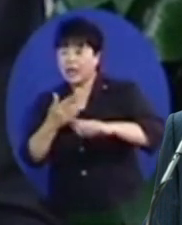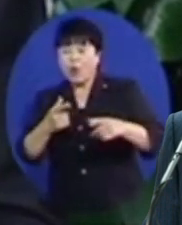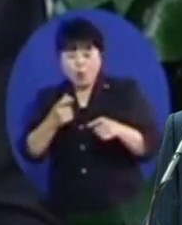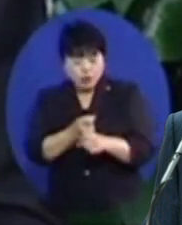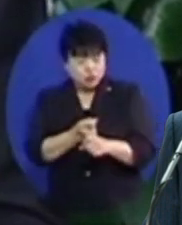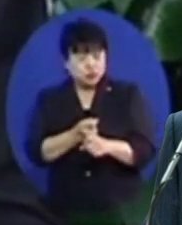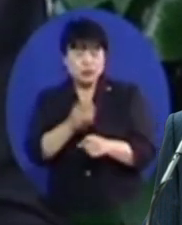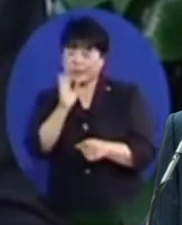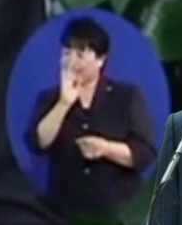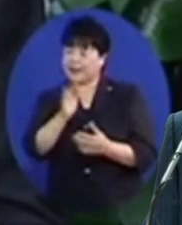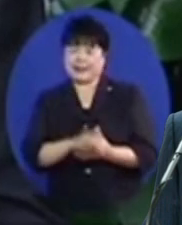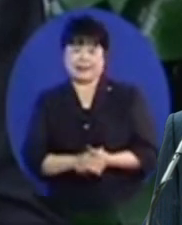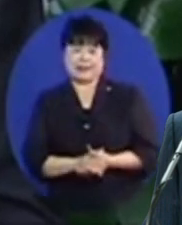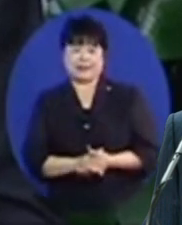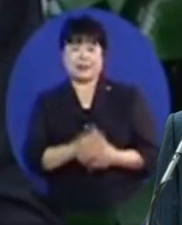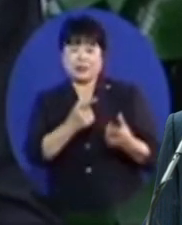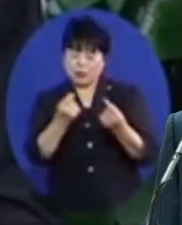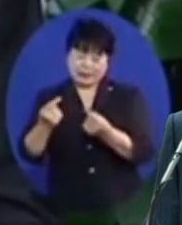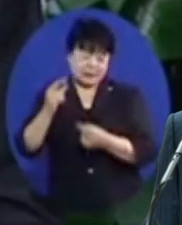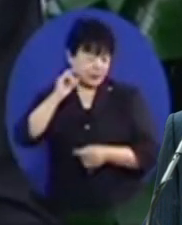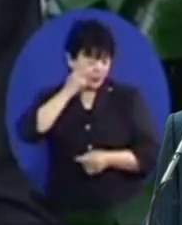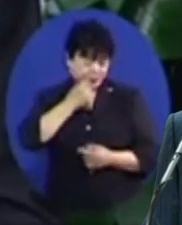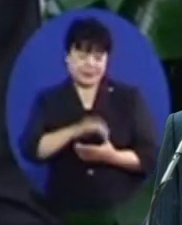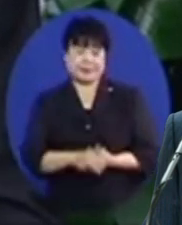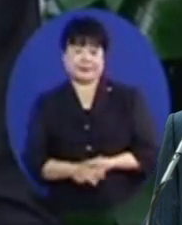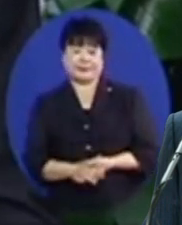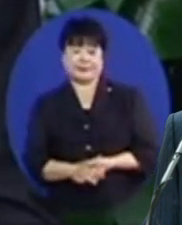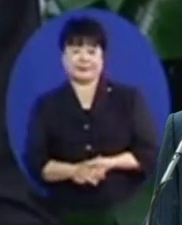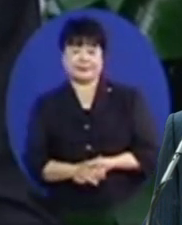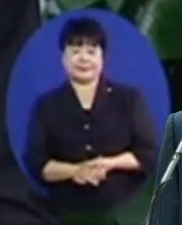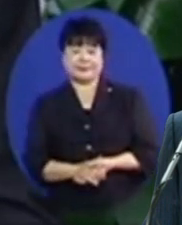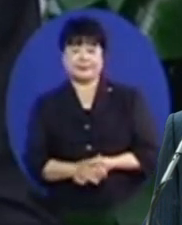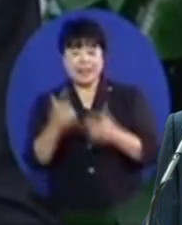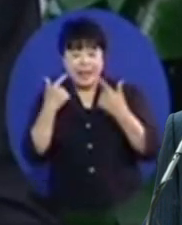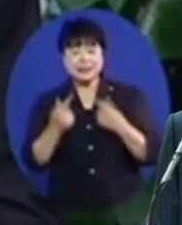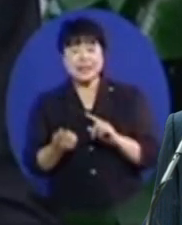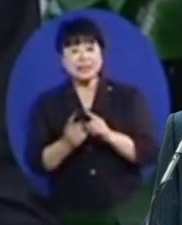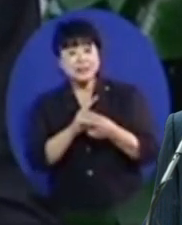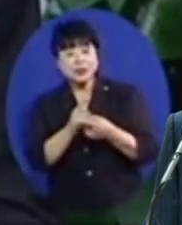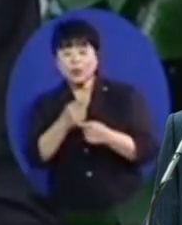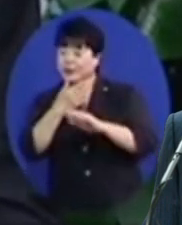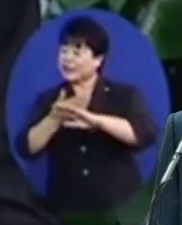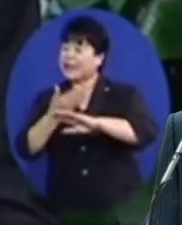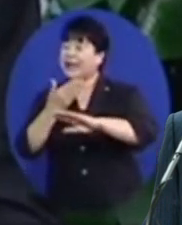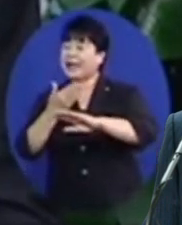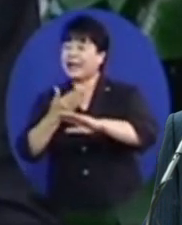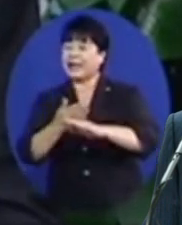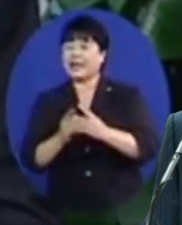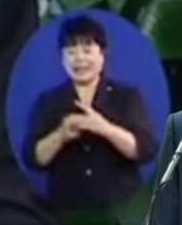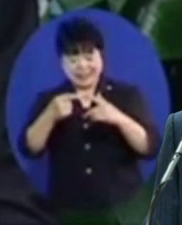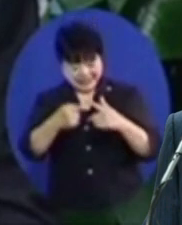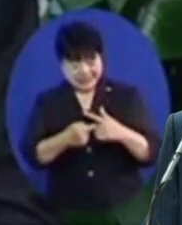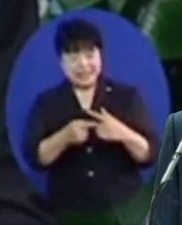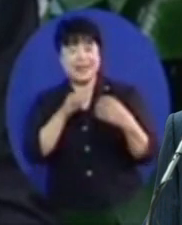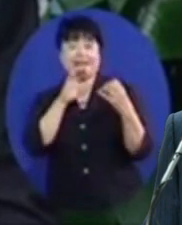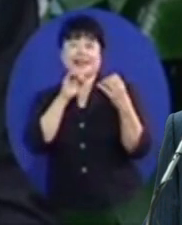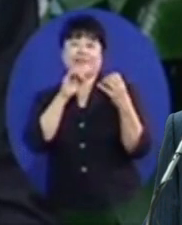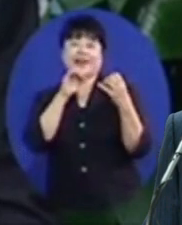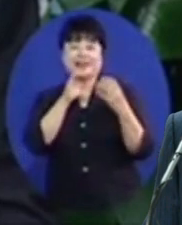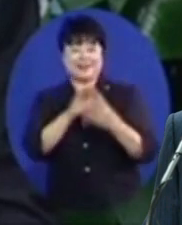되는 것입니다. 똑같을 수가 없는 것입니다. 언제나 상대와 나는 다를 수 있다는 것을 이해하고 대화해야 되는